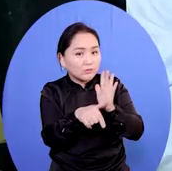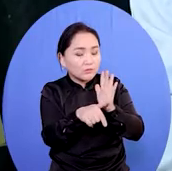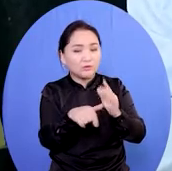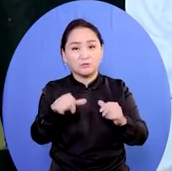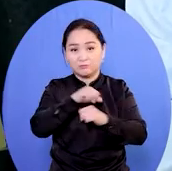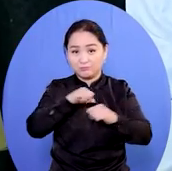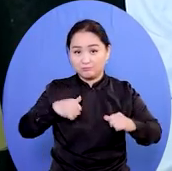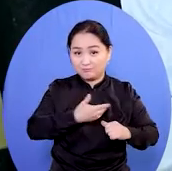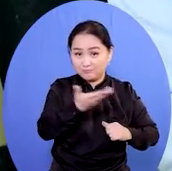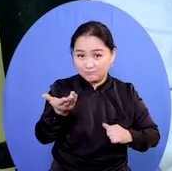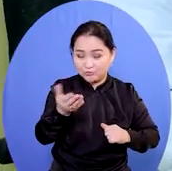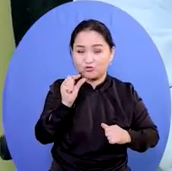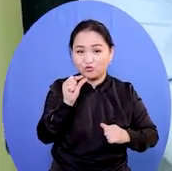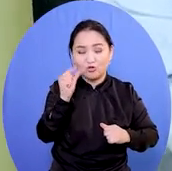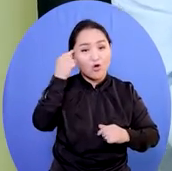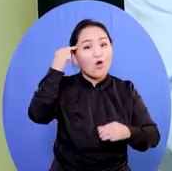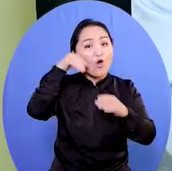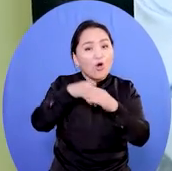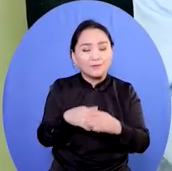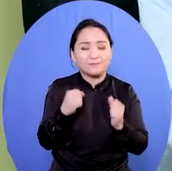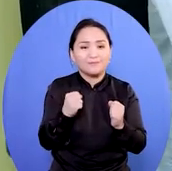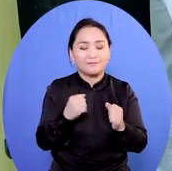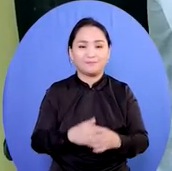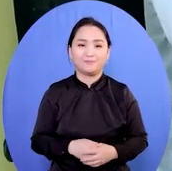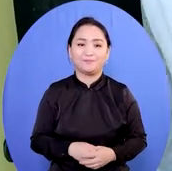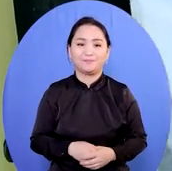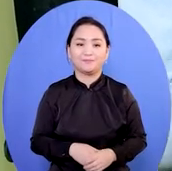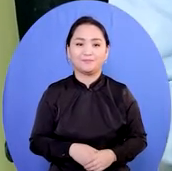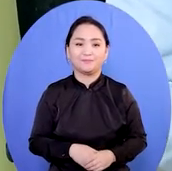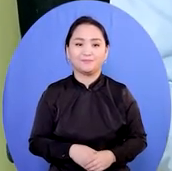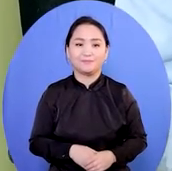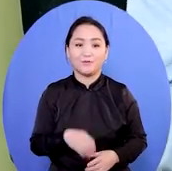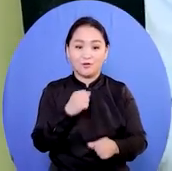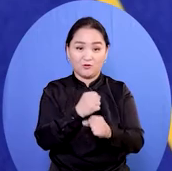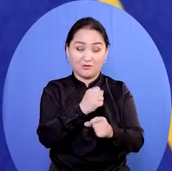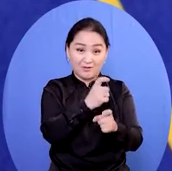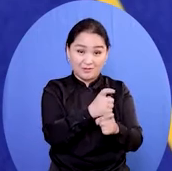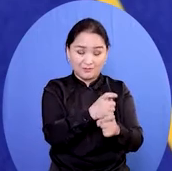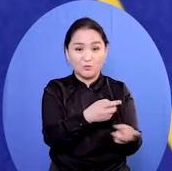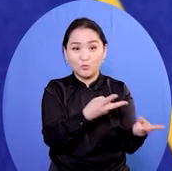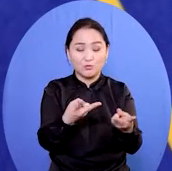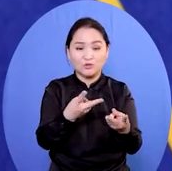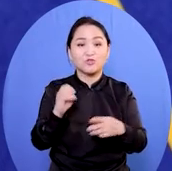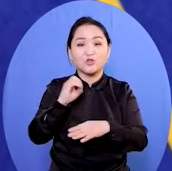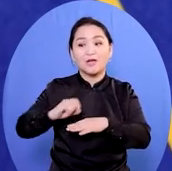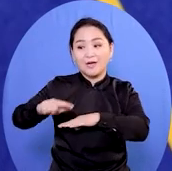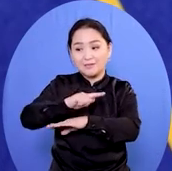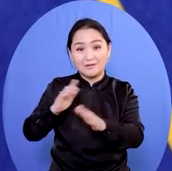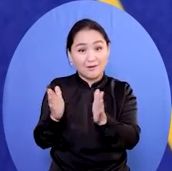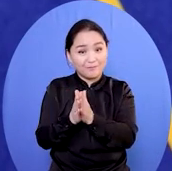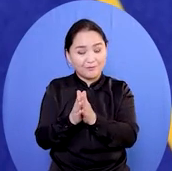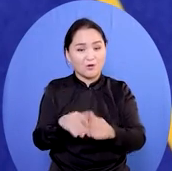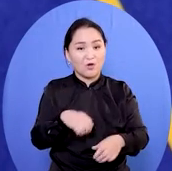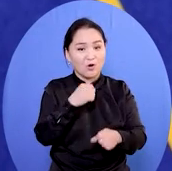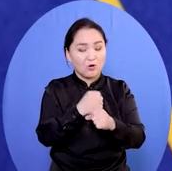нь үзэгч танд багч болов ойлгуулахыг эрмэлзэж байна. За хөдөлмөр халамж үйлчилгээний ерөнхий газартай хамтраад бид нар